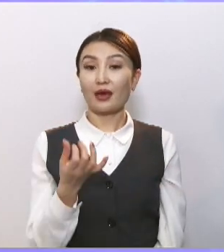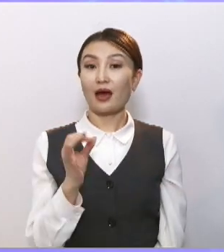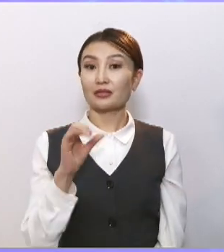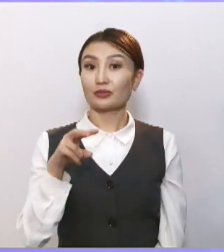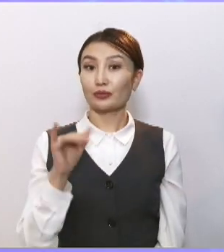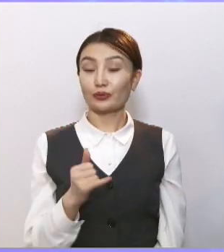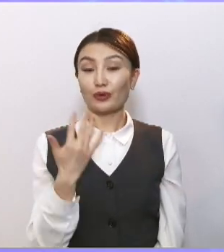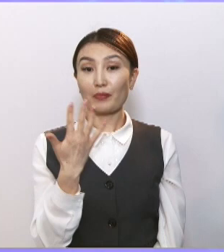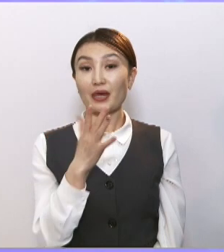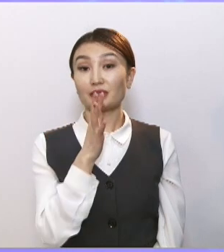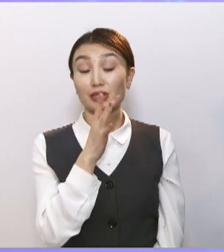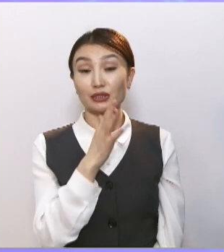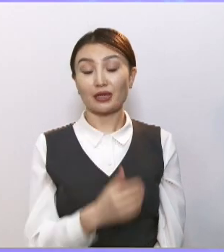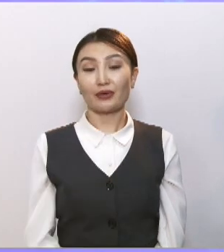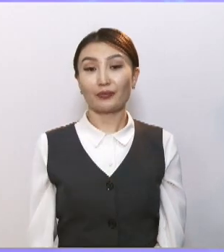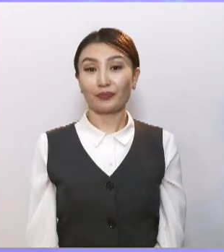Айсулуу 5 жашта.